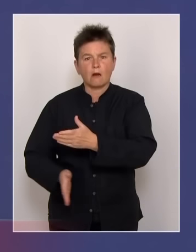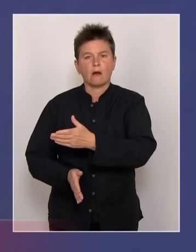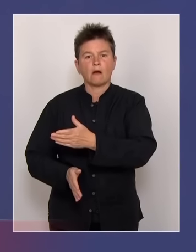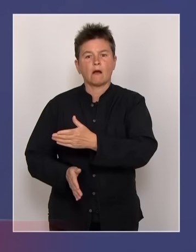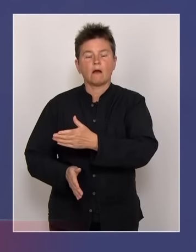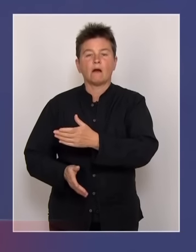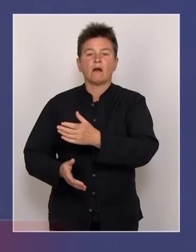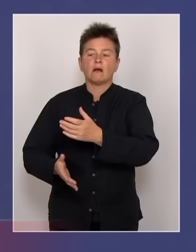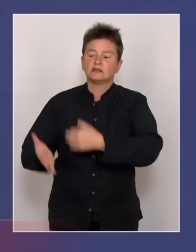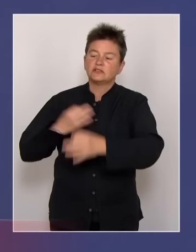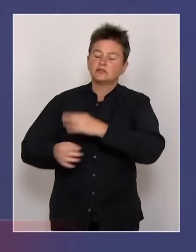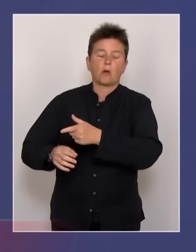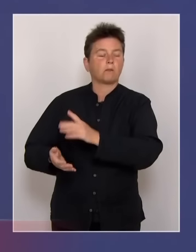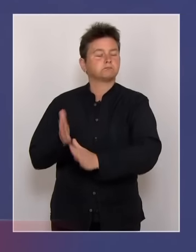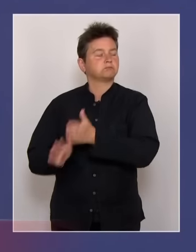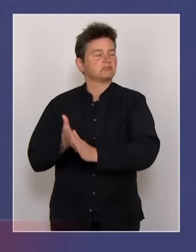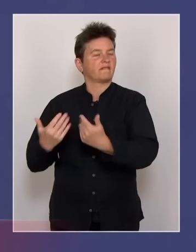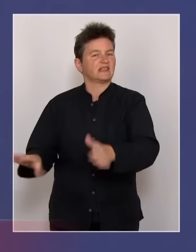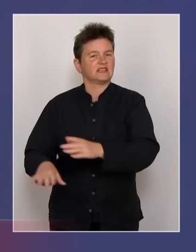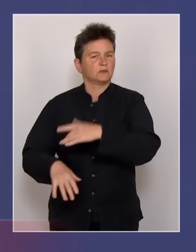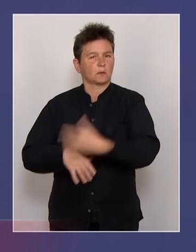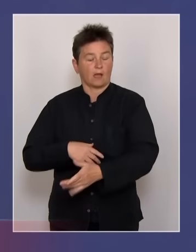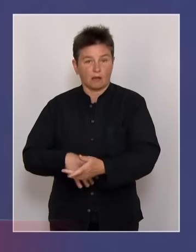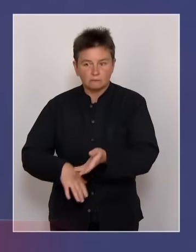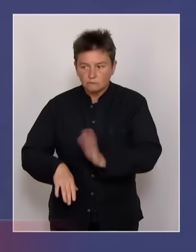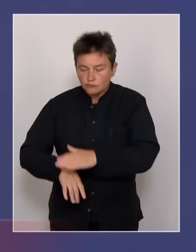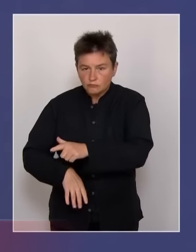d'aucuns nous disaient que tout était joué a non seulement